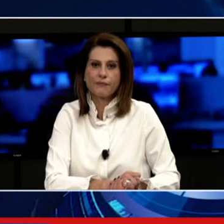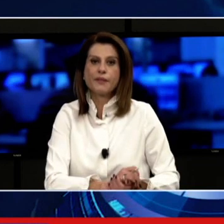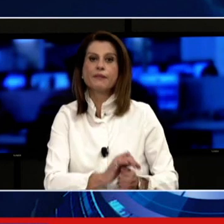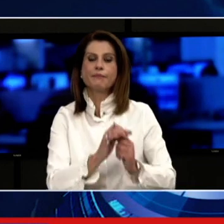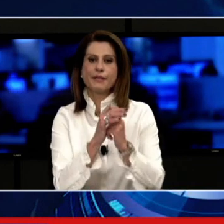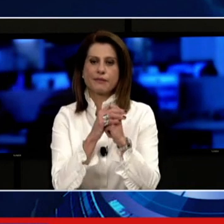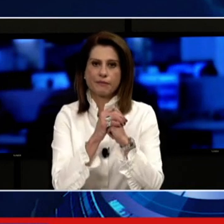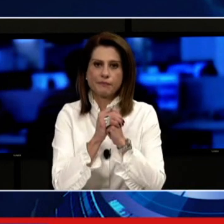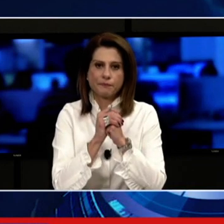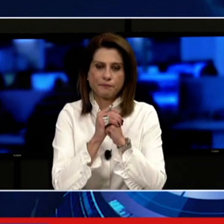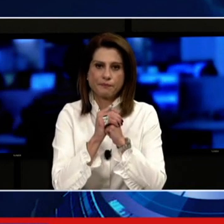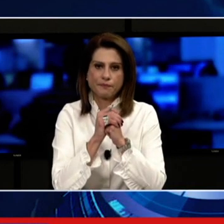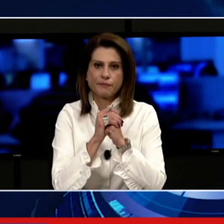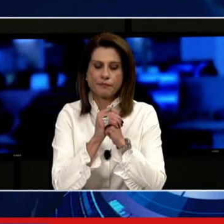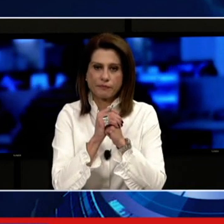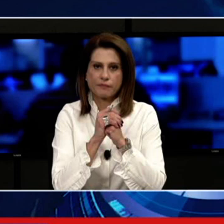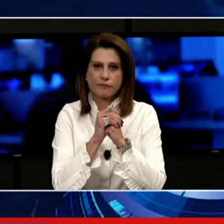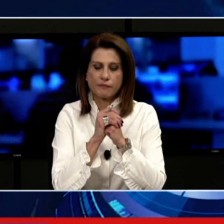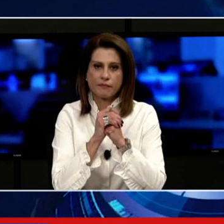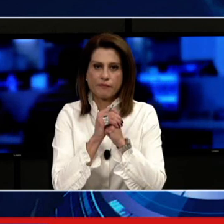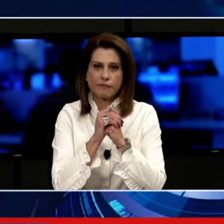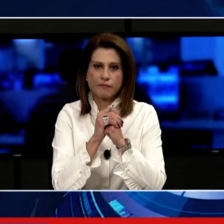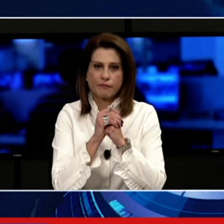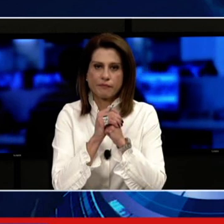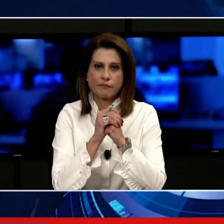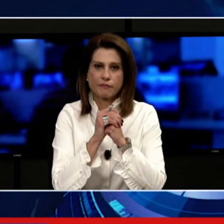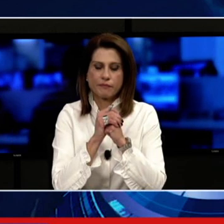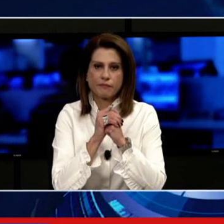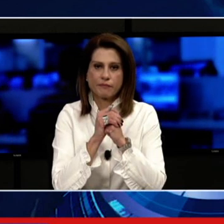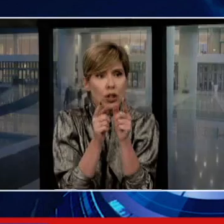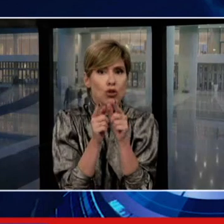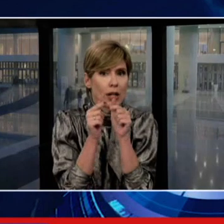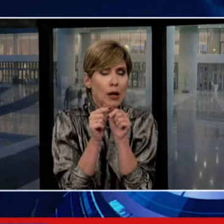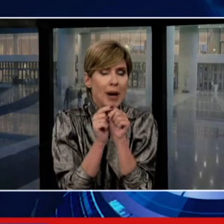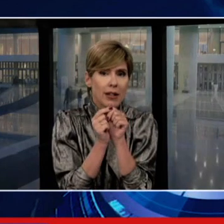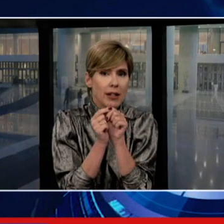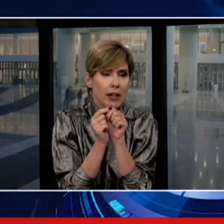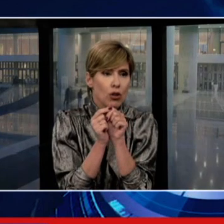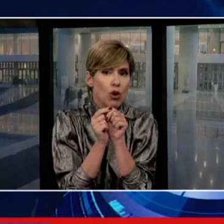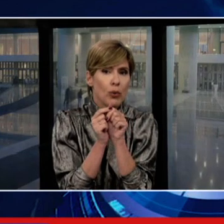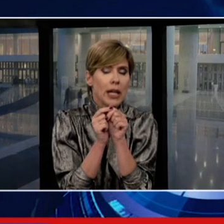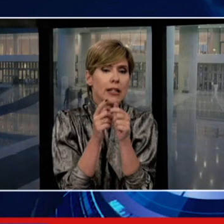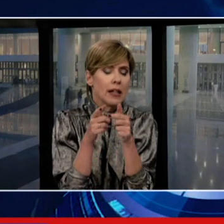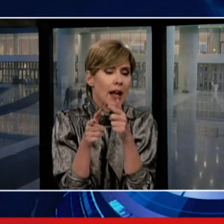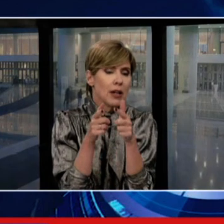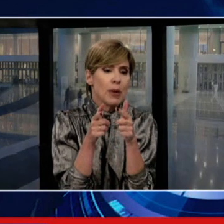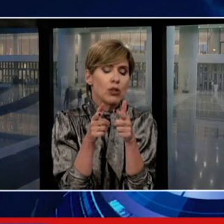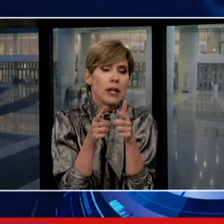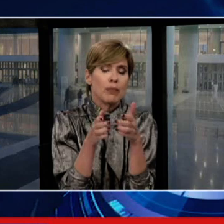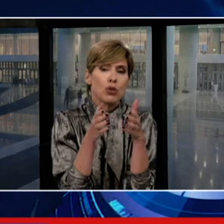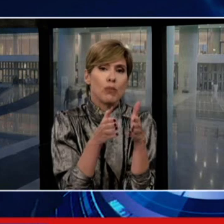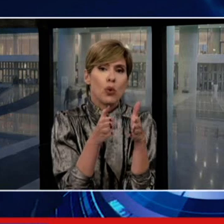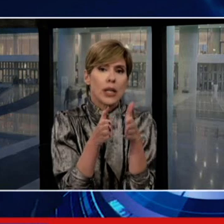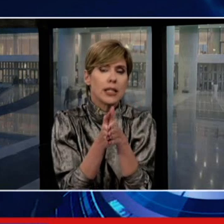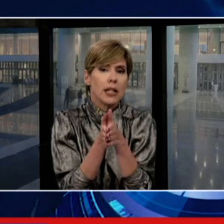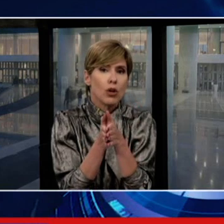για να αποφύγουμε το πρόστιμο του αστυνομικού που θα μας ελέγξει. Να ρωτήσω για τα πάρτι, κύριε Χρονόπουλε, γιατί έβλεπα ότι